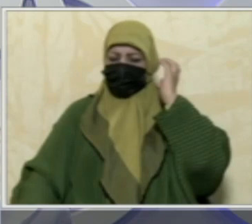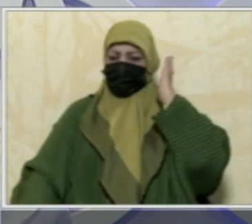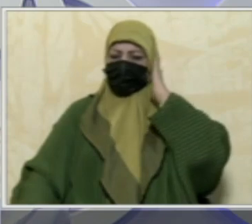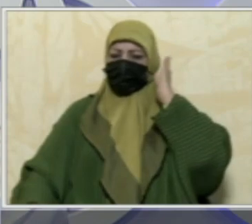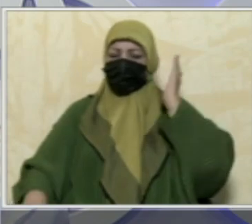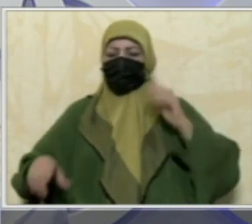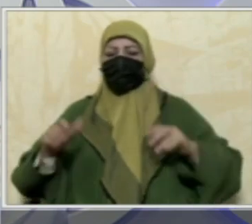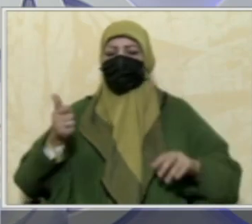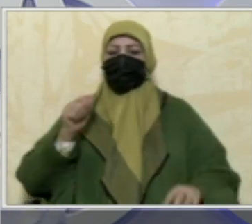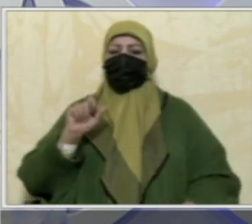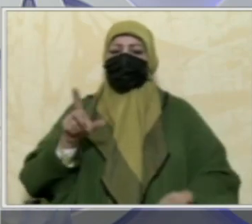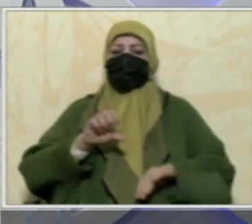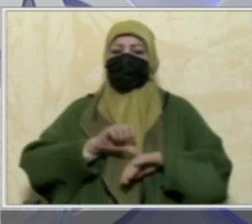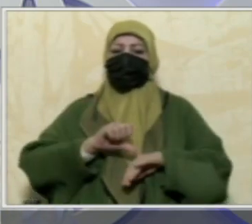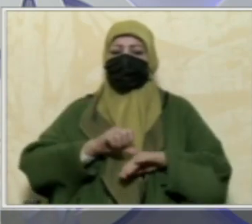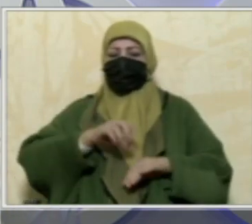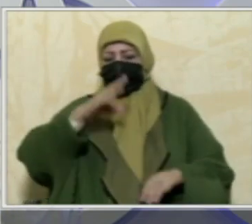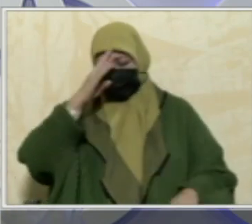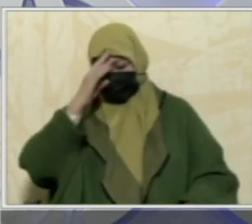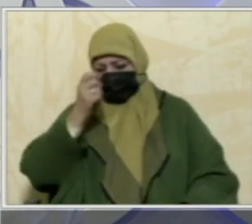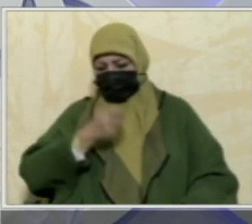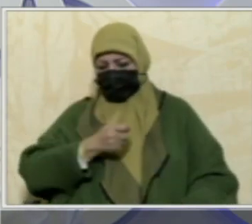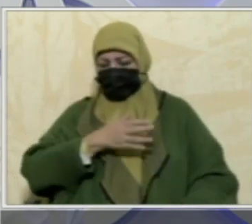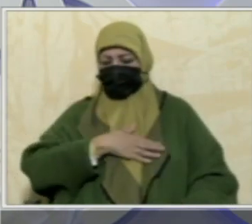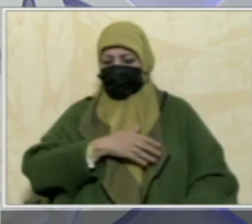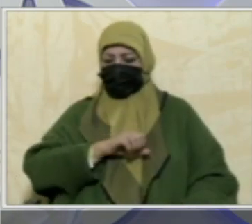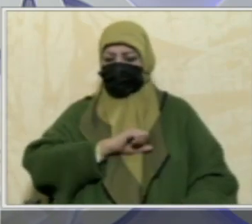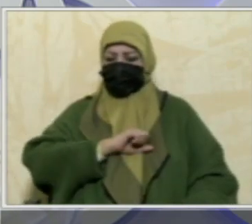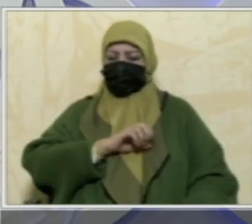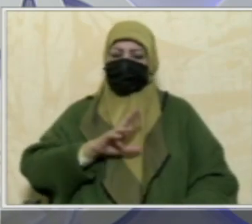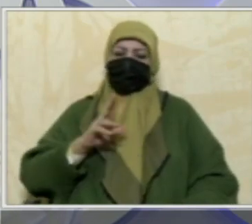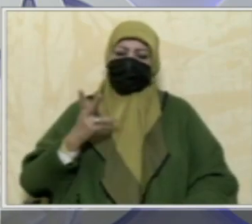ورحمه الله وعليكم السلام ورحمه الله وبركاته